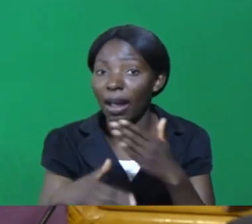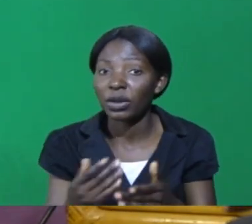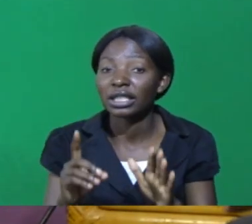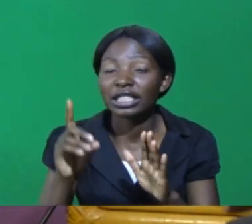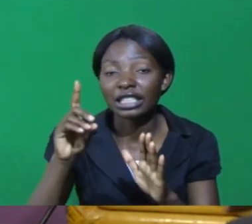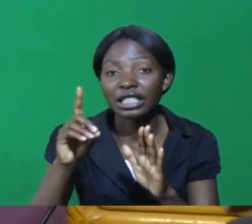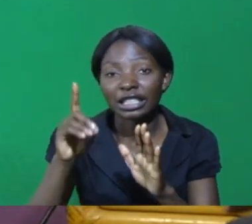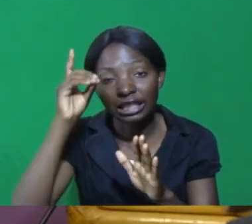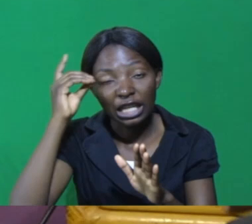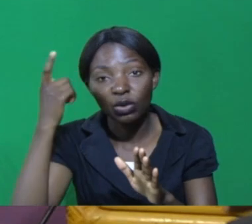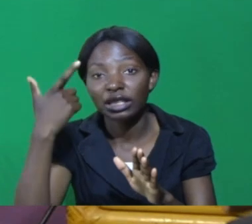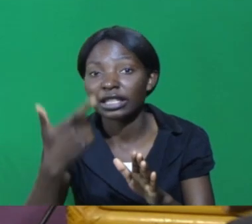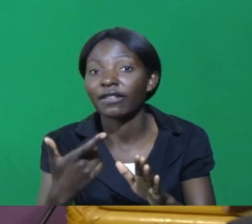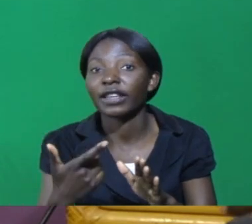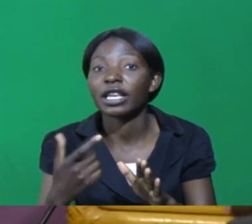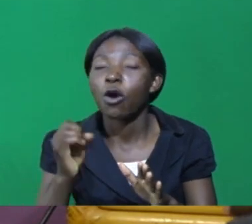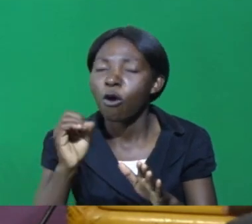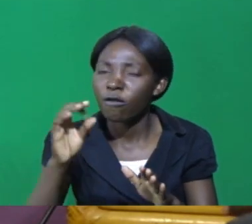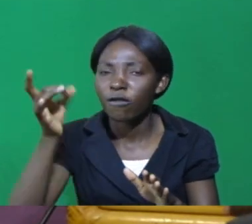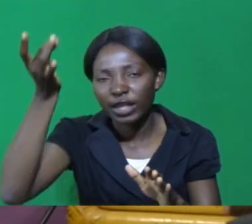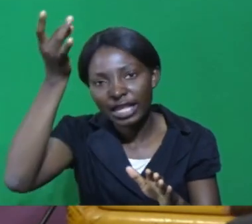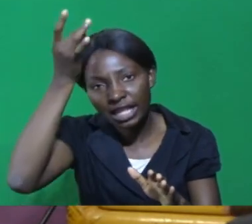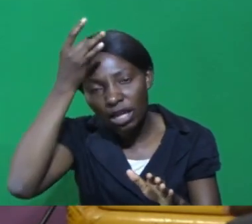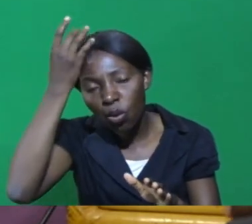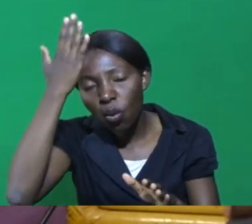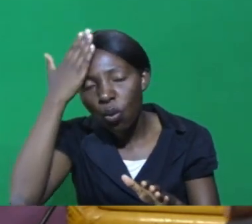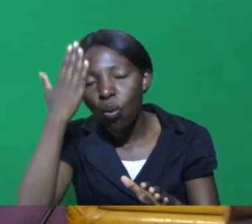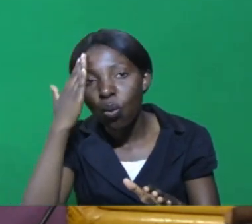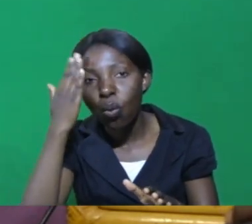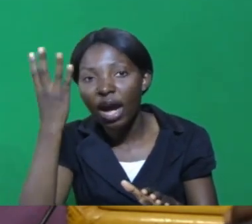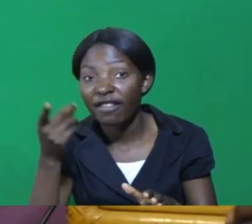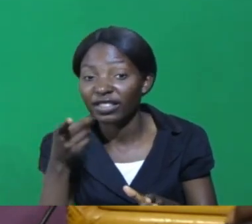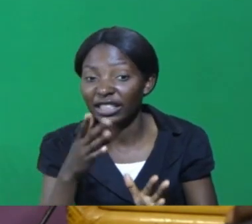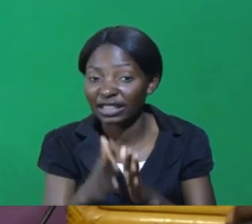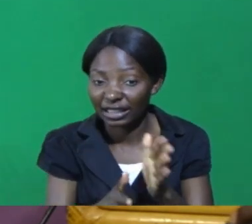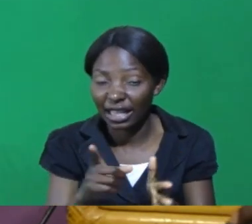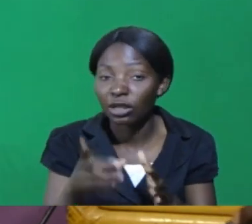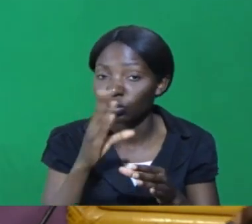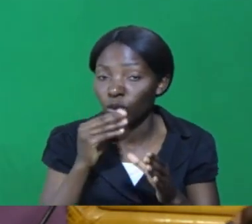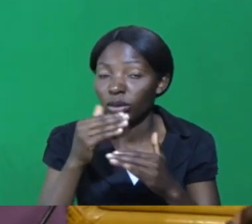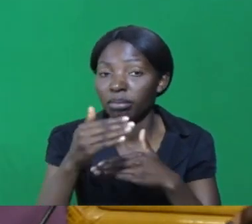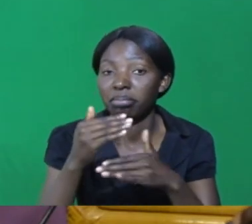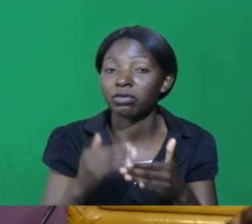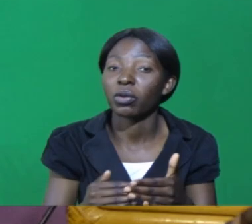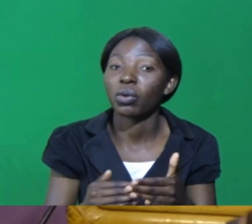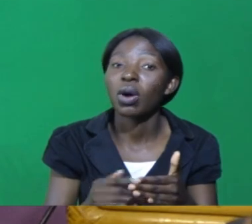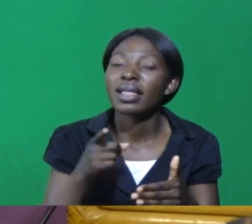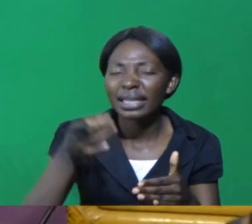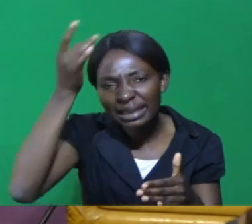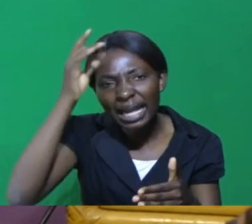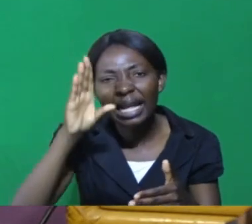kunotaurwa zvemumwe mambo ane minongedzo iyi yatataura manje ndina mufundisi. Saka uyu mambo uyu tiri